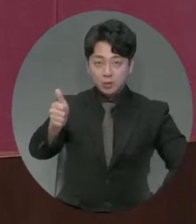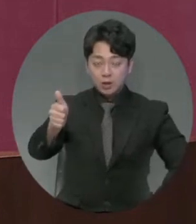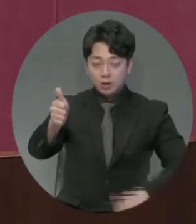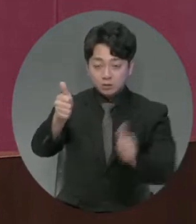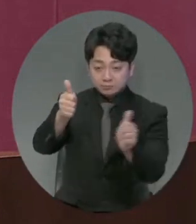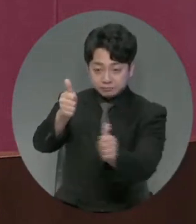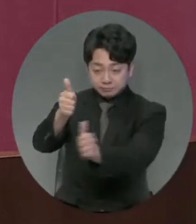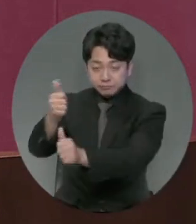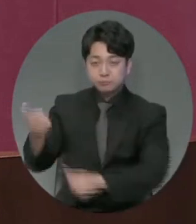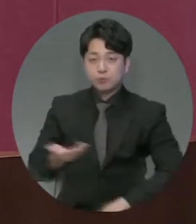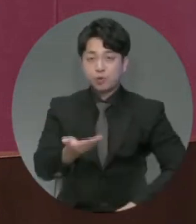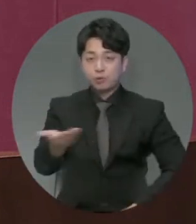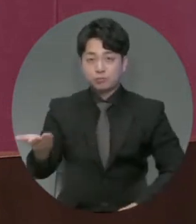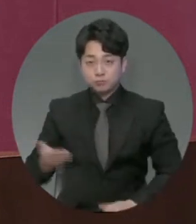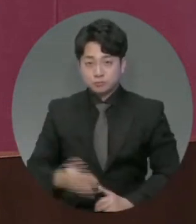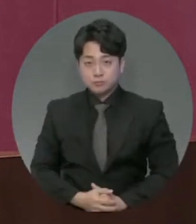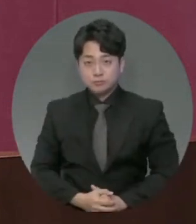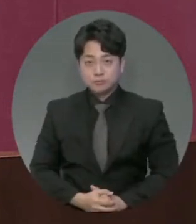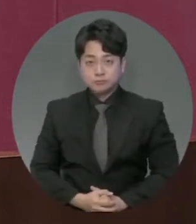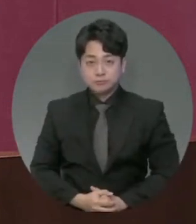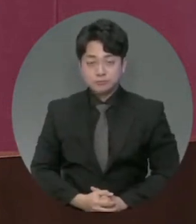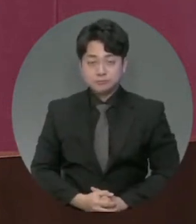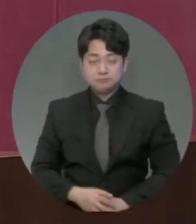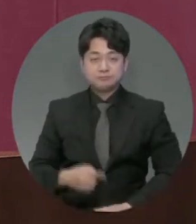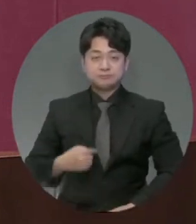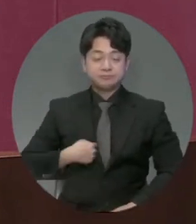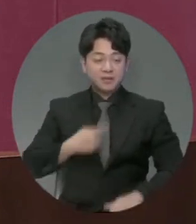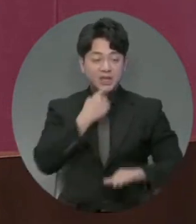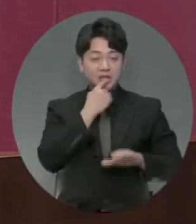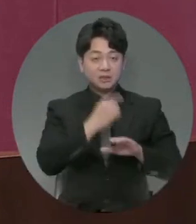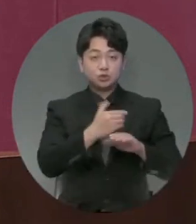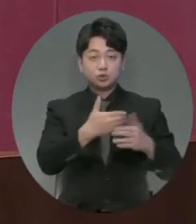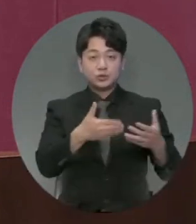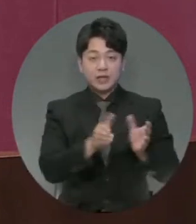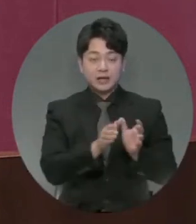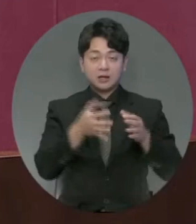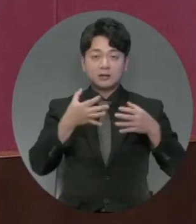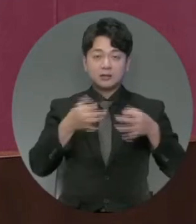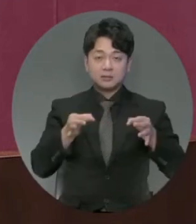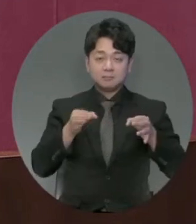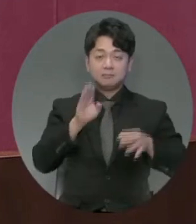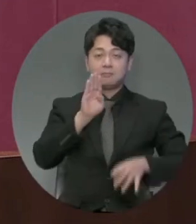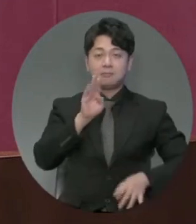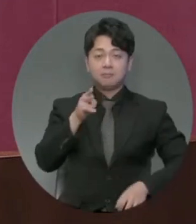여러분, 더불어민주당 비례대표 김병주 의원입니다.